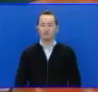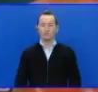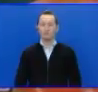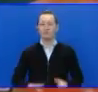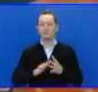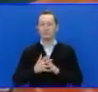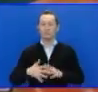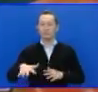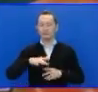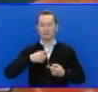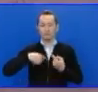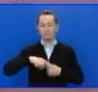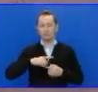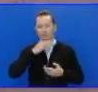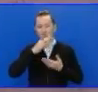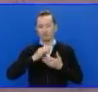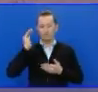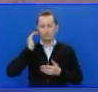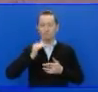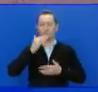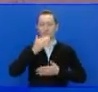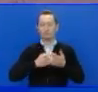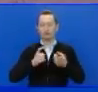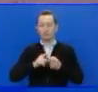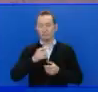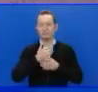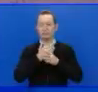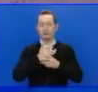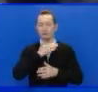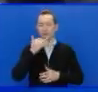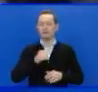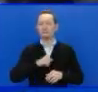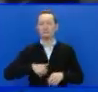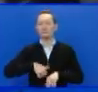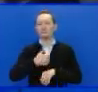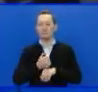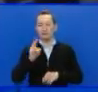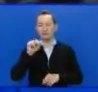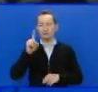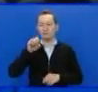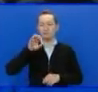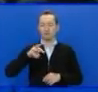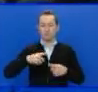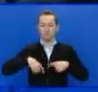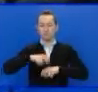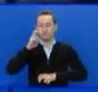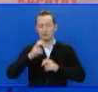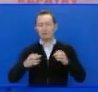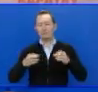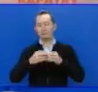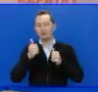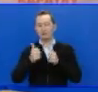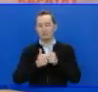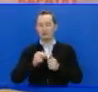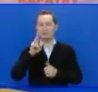Ауданда бизнестің әлеуметтік жауапкершілігі бағдарламасы үлкен мәнге ие. Негізгі демеушінің бірі Қазотым өнеркәсіп орнына